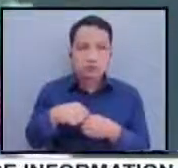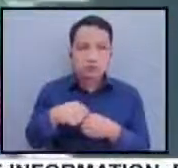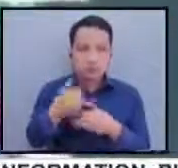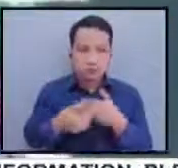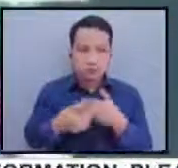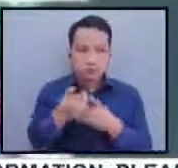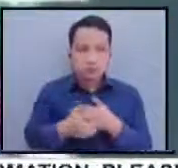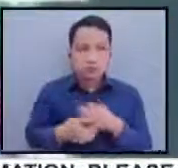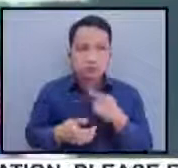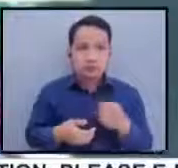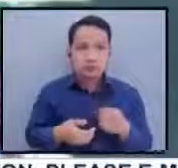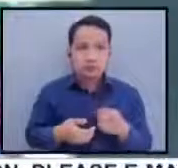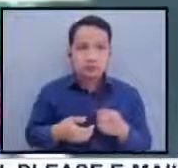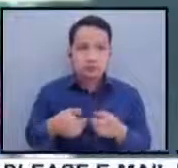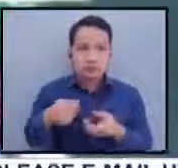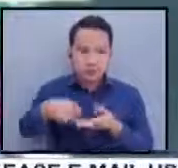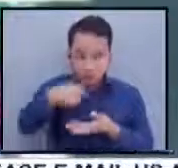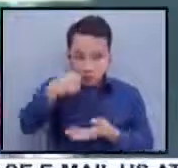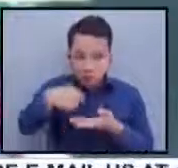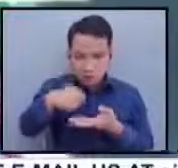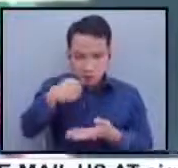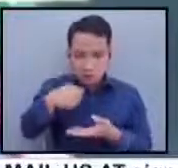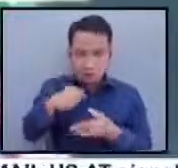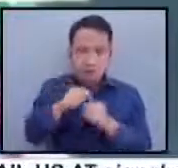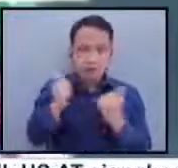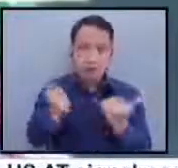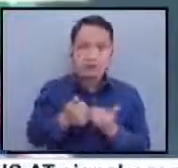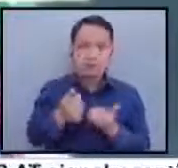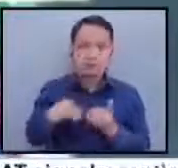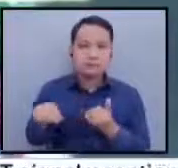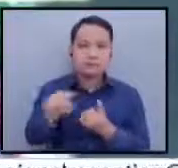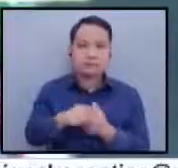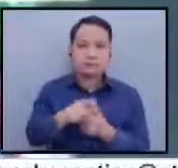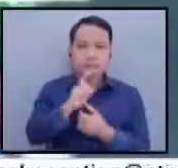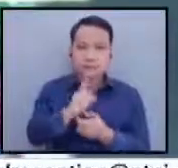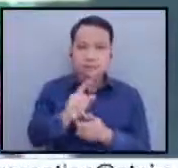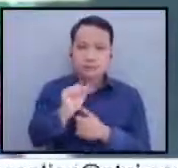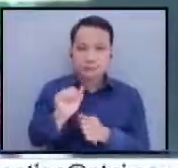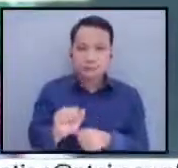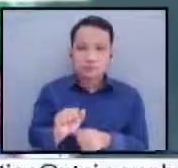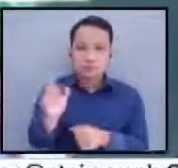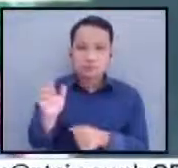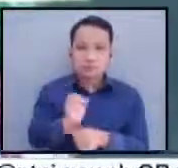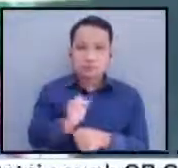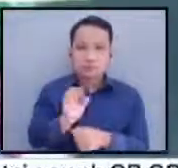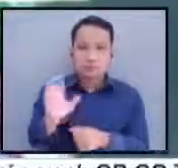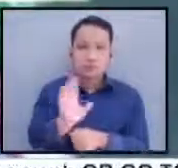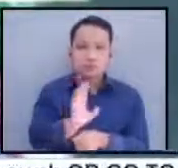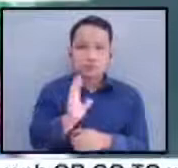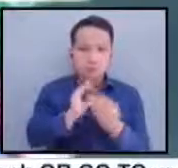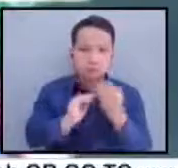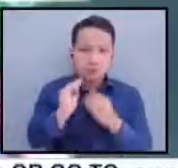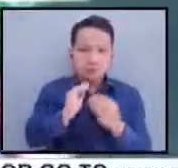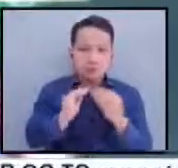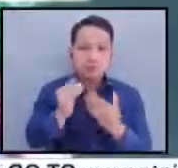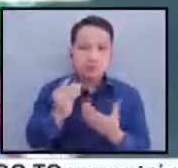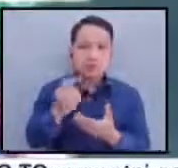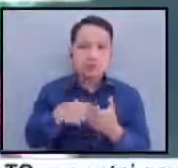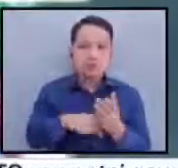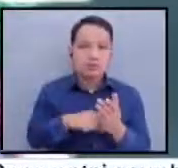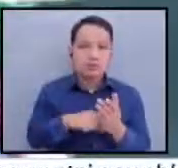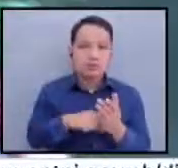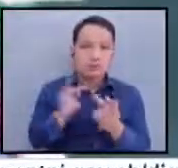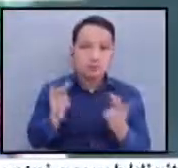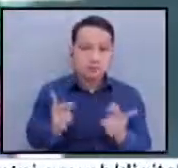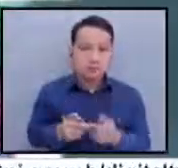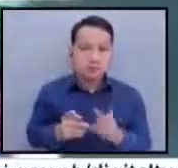isang sopas. Meron silang area kung saan doon pwede kukunin ang kanilang pagkain. At meron din silang area